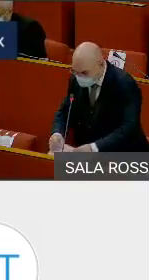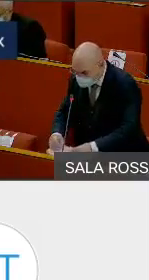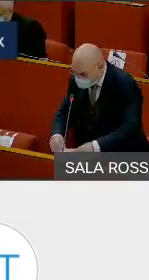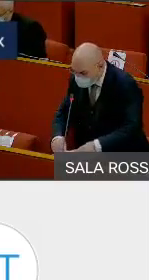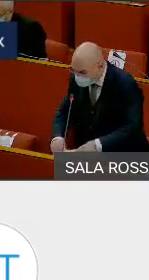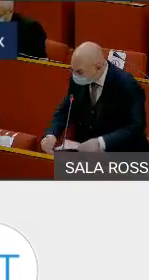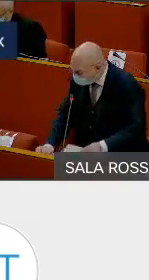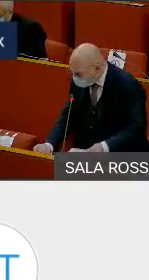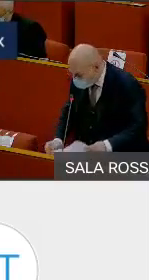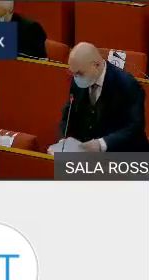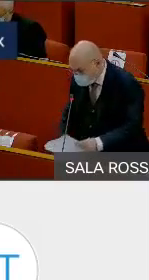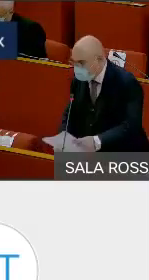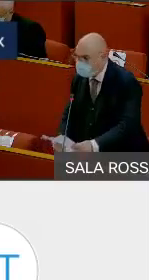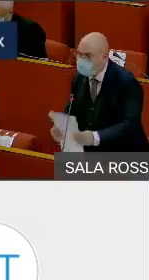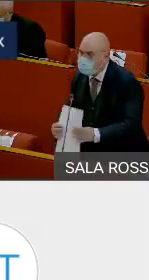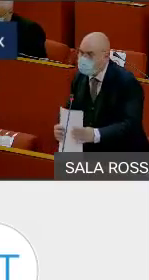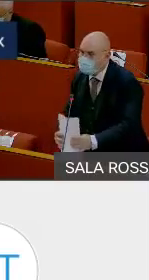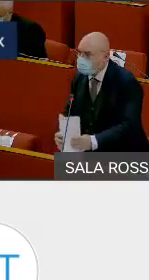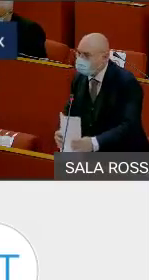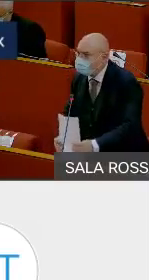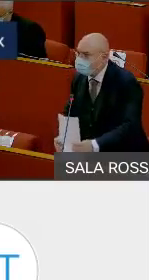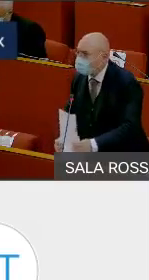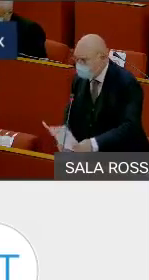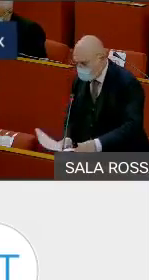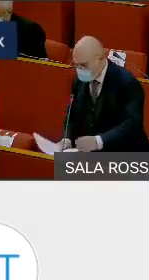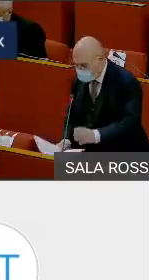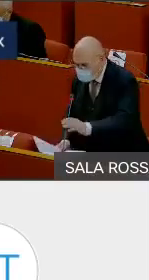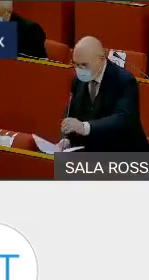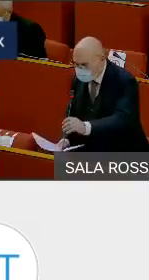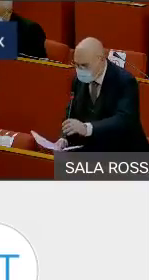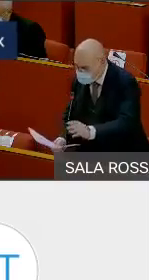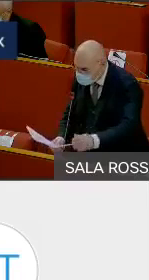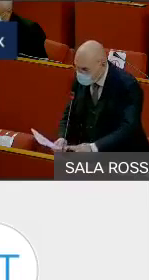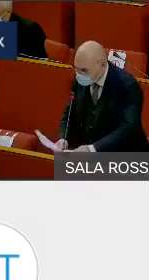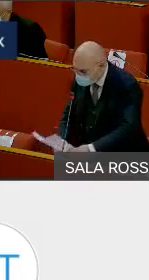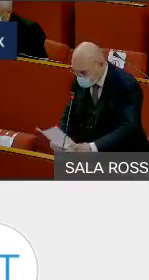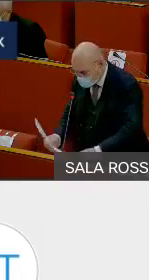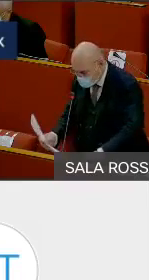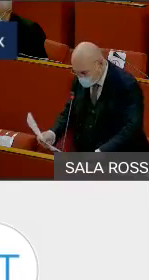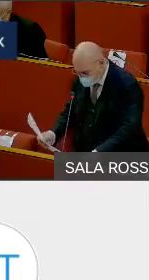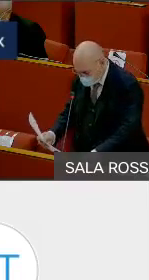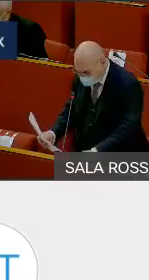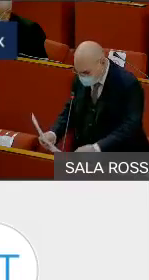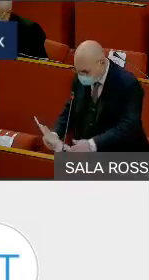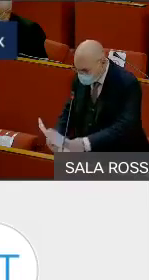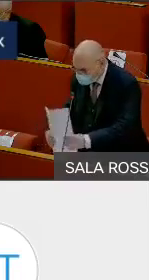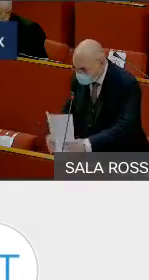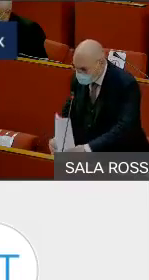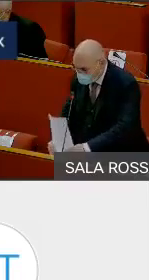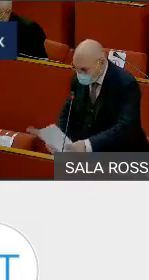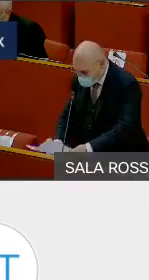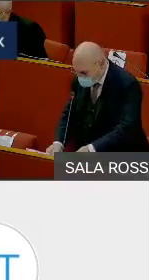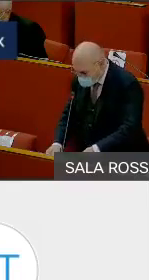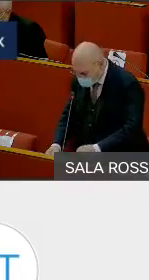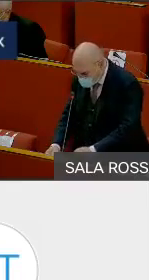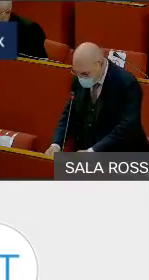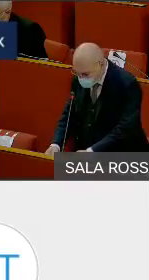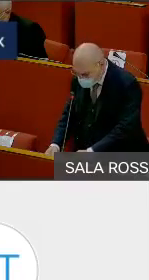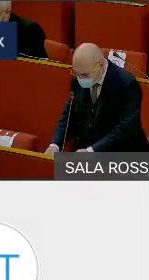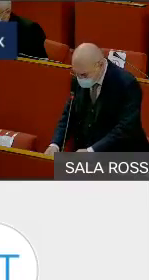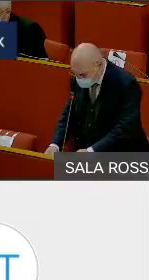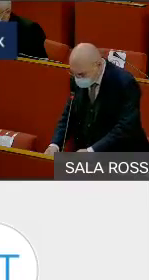altri emendamenti riguardano la limitazione del danno di fronte a quello che